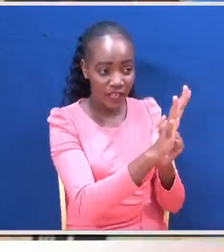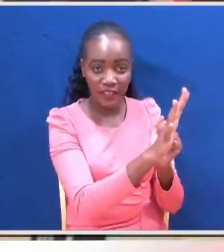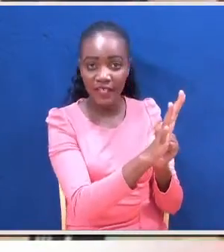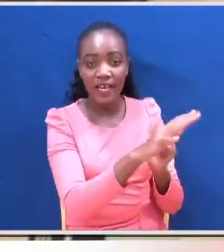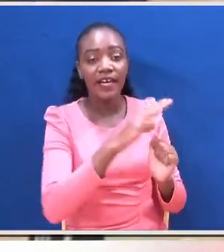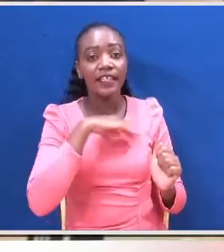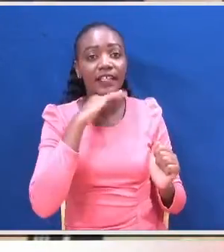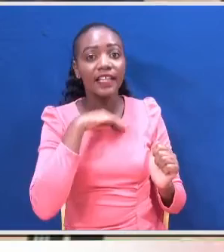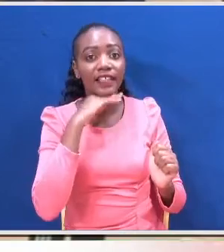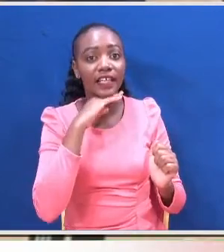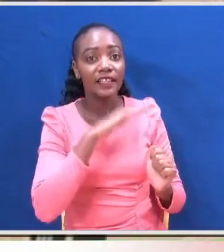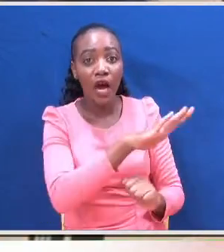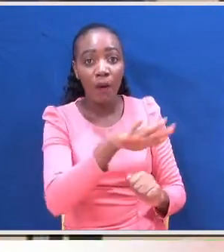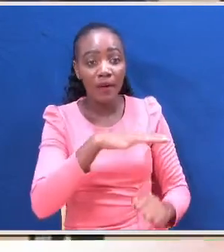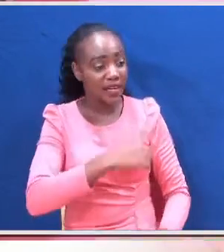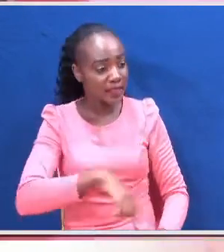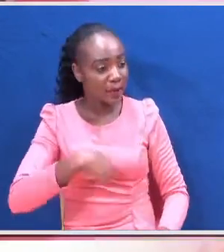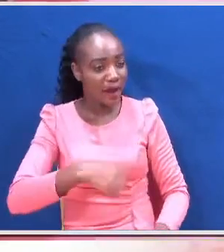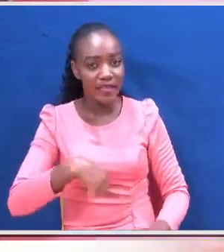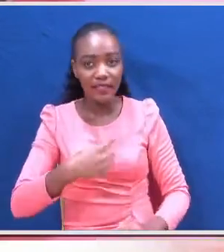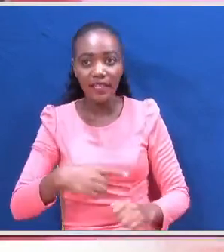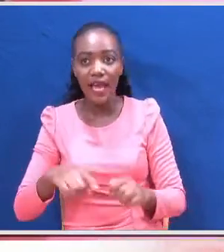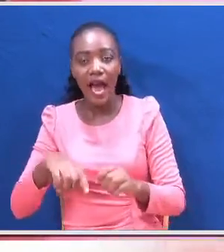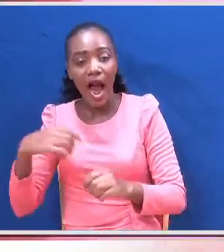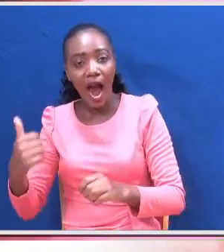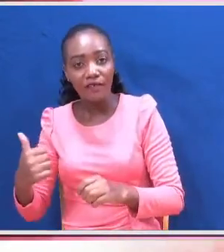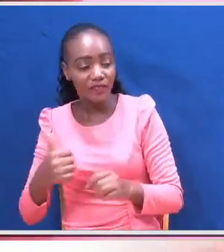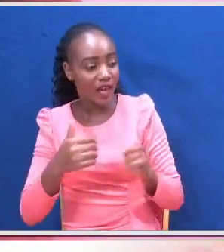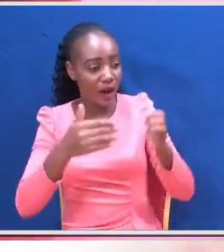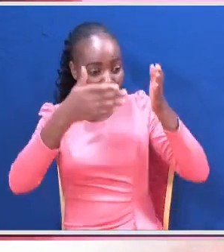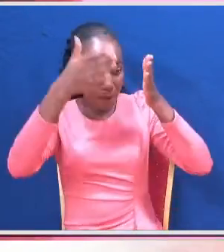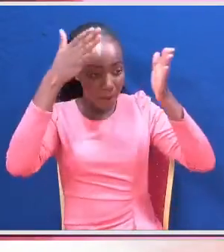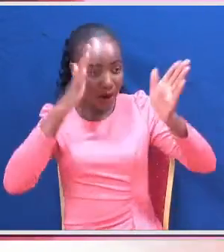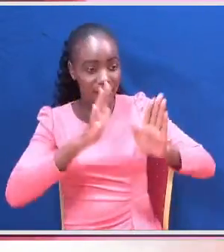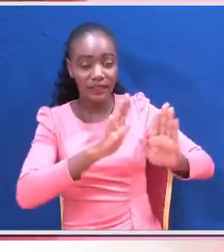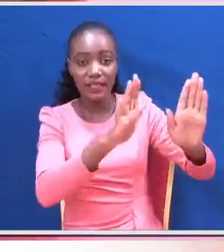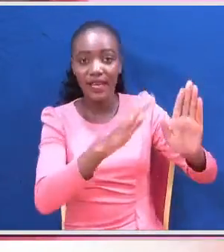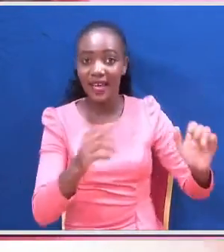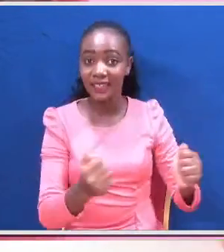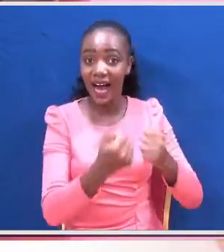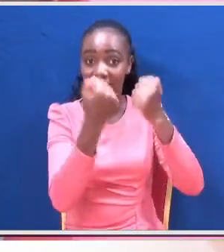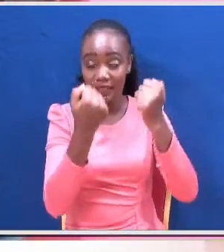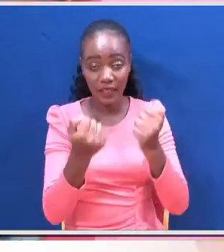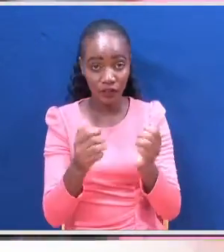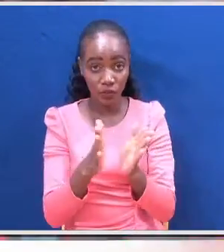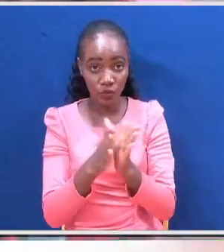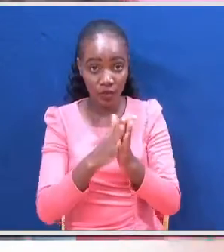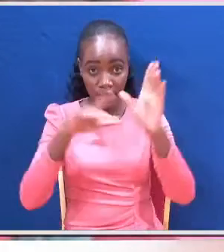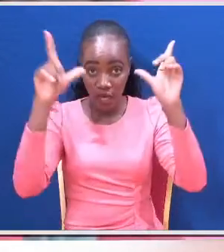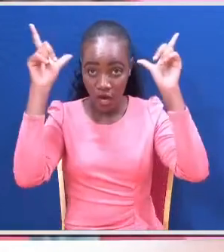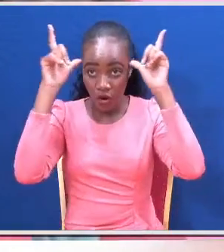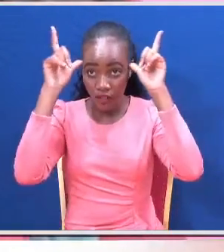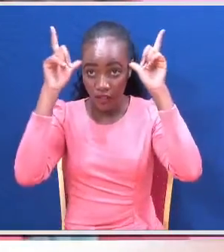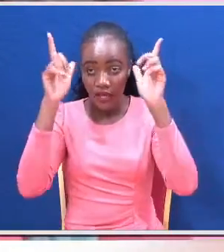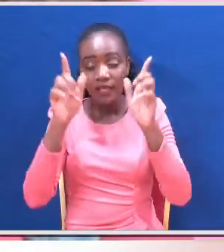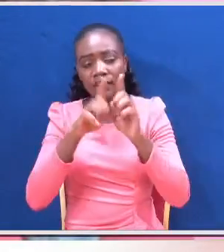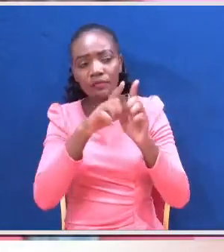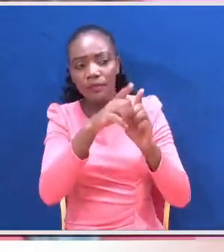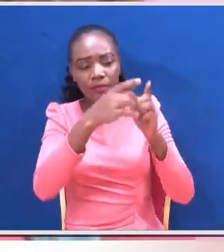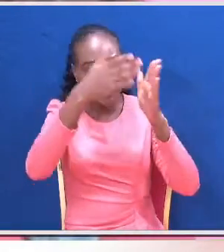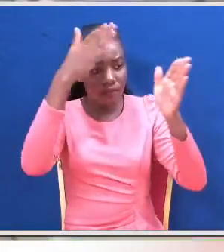katika barabara kuu ya Malindi baada ya basi walimokuwa kugongana na lori. Basi la kampuni ya Muhsin ambalo